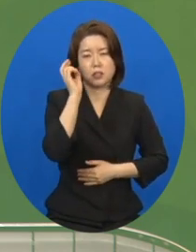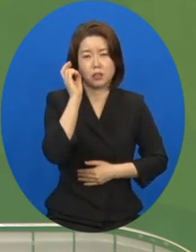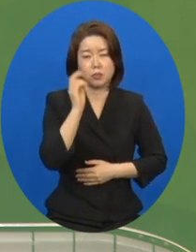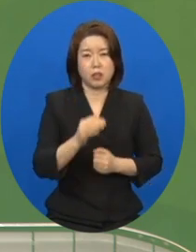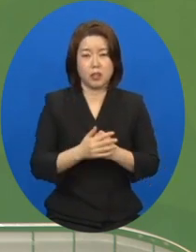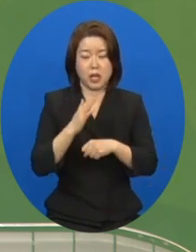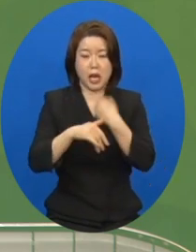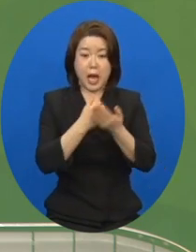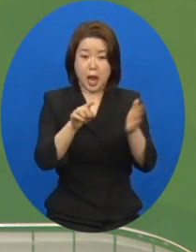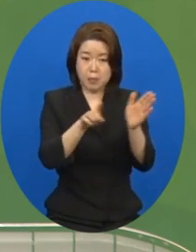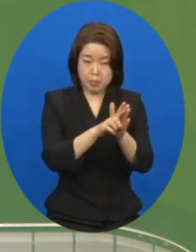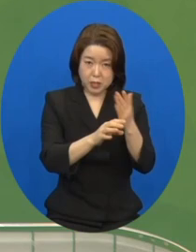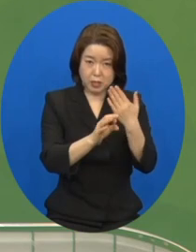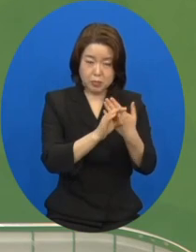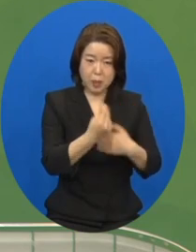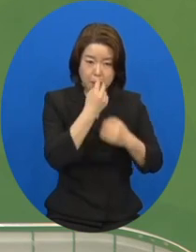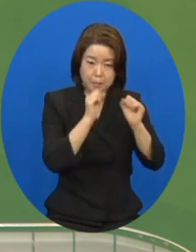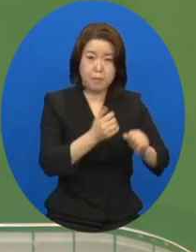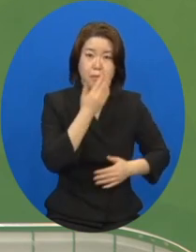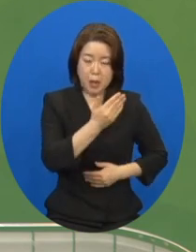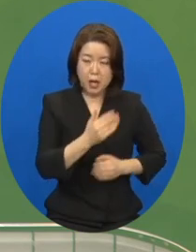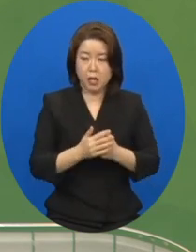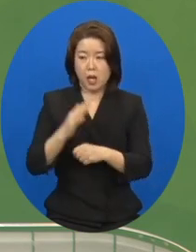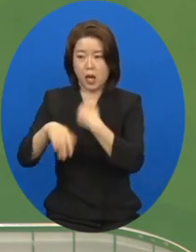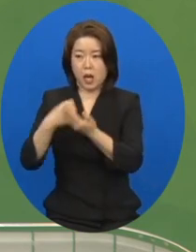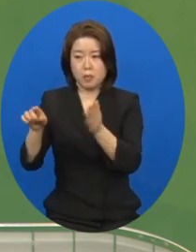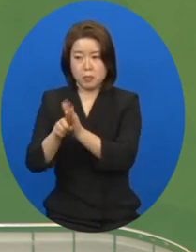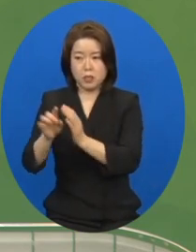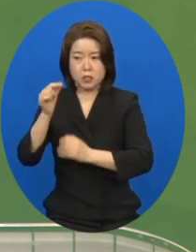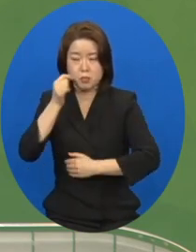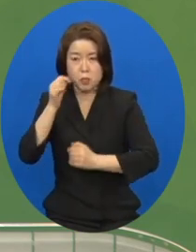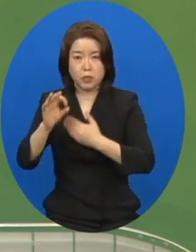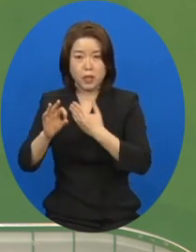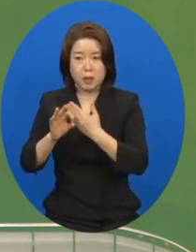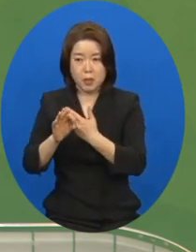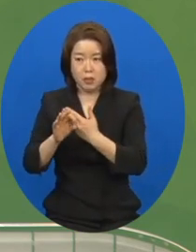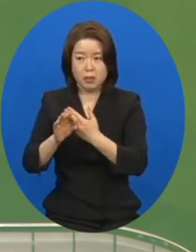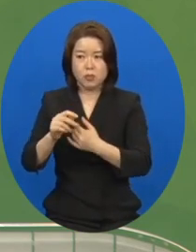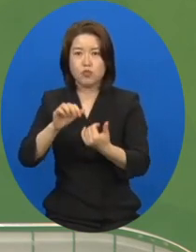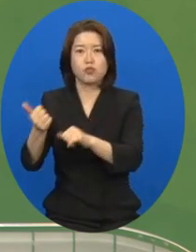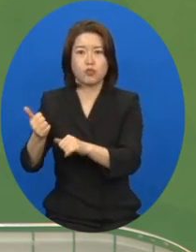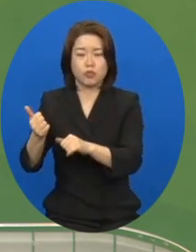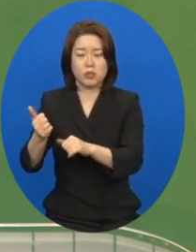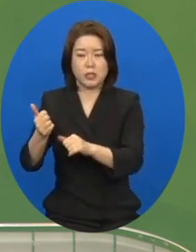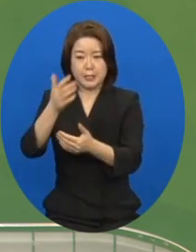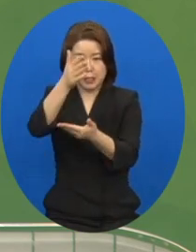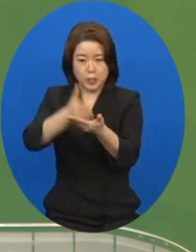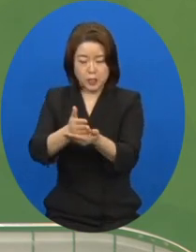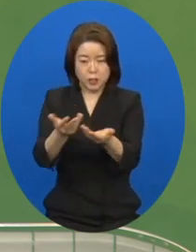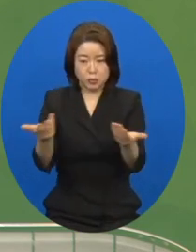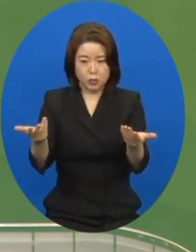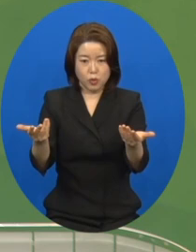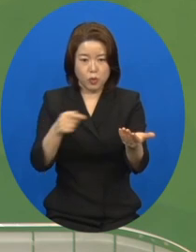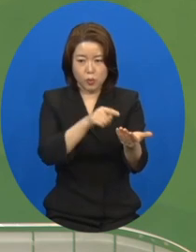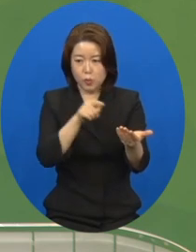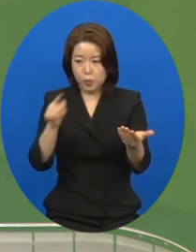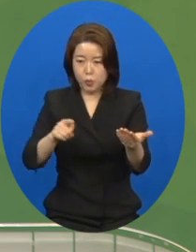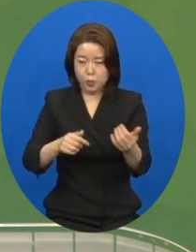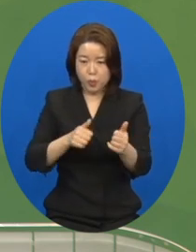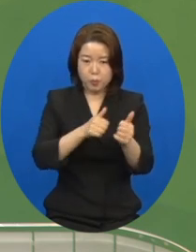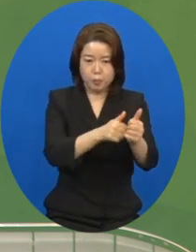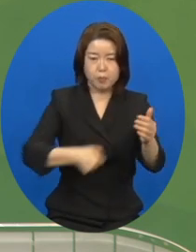하나님을 믿으면 살고 하나님 믿지 못하면 죽는다. 그 결단이 온 거예요. 그리고